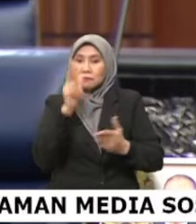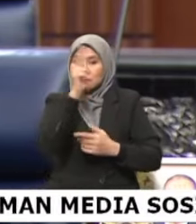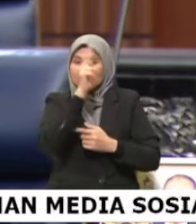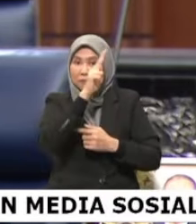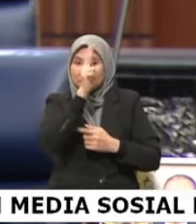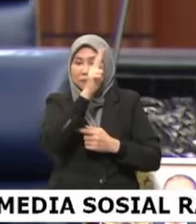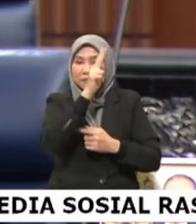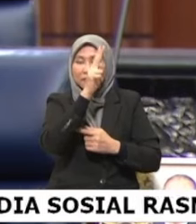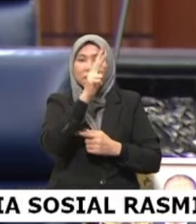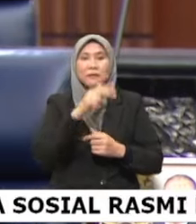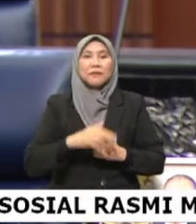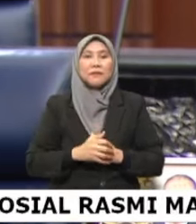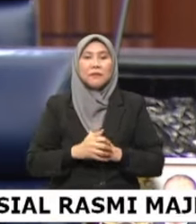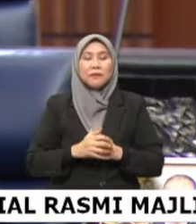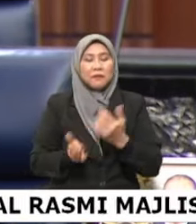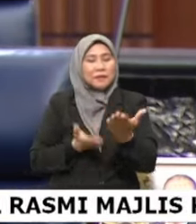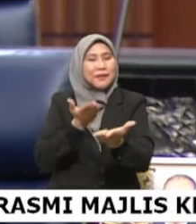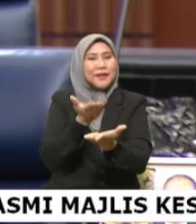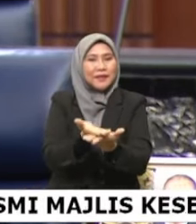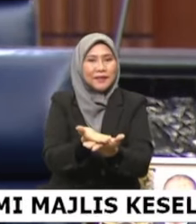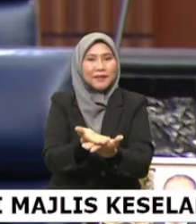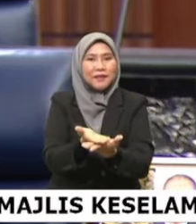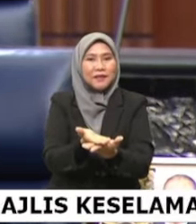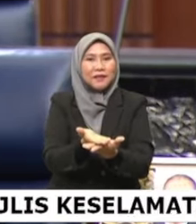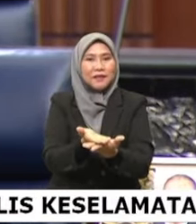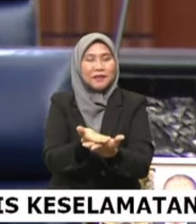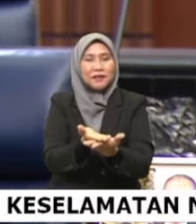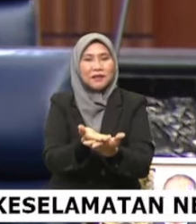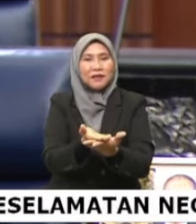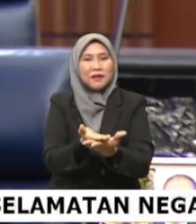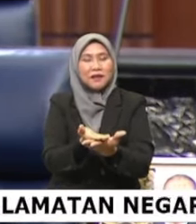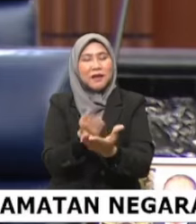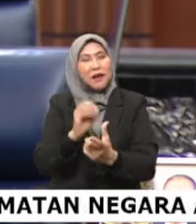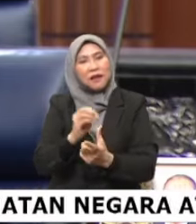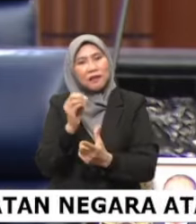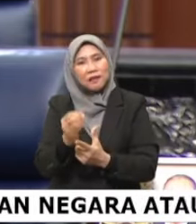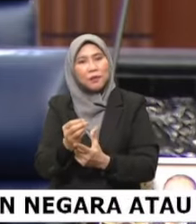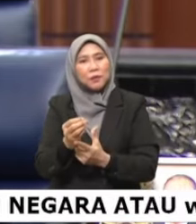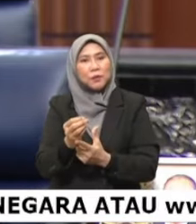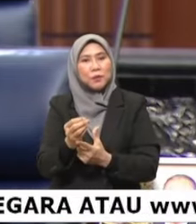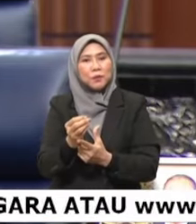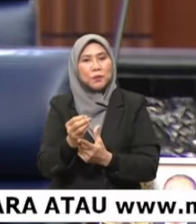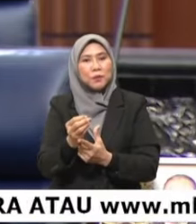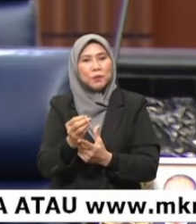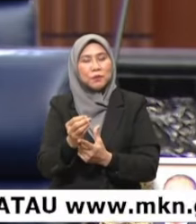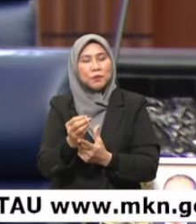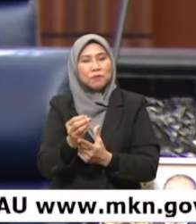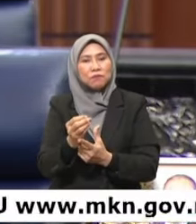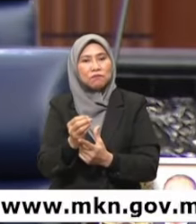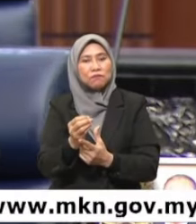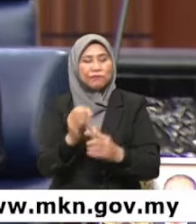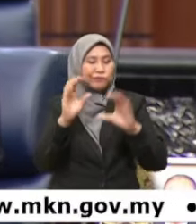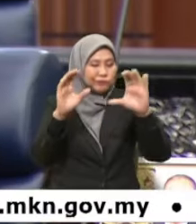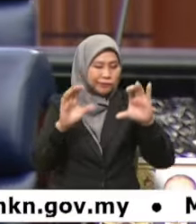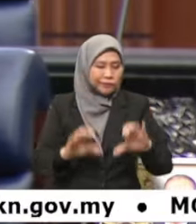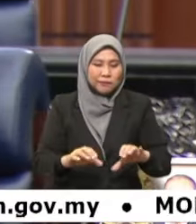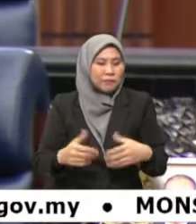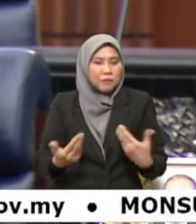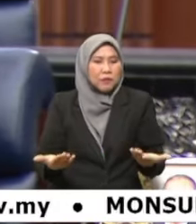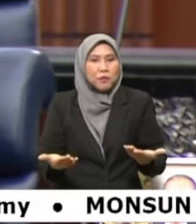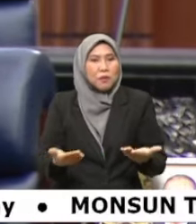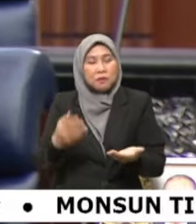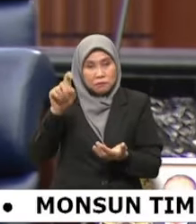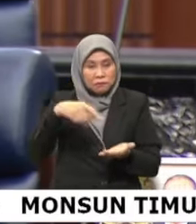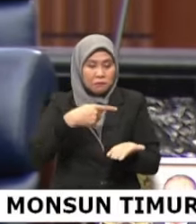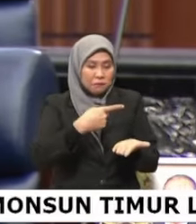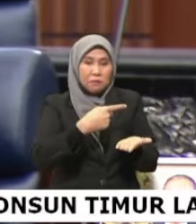kerajaan bercadang ataupun telah membuat satu langkah untuk